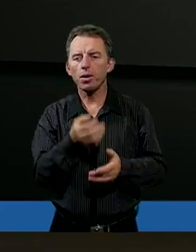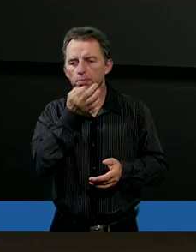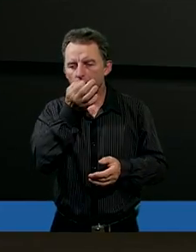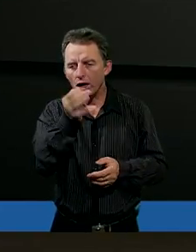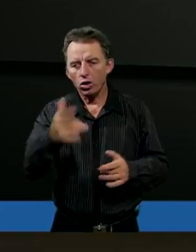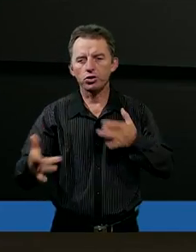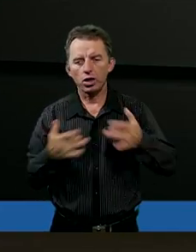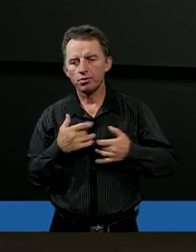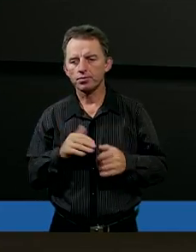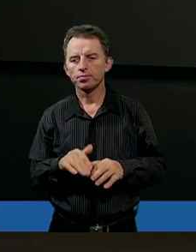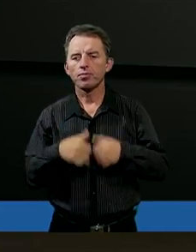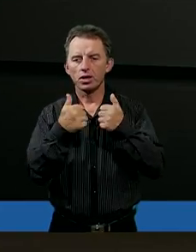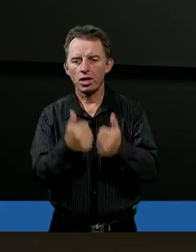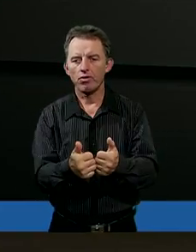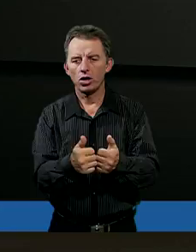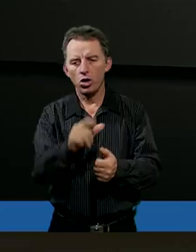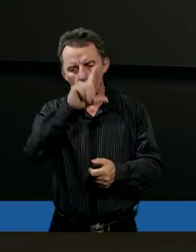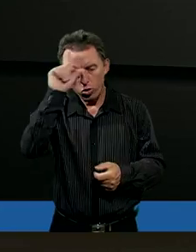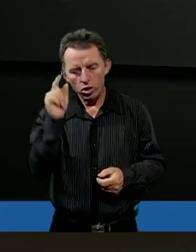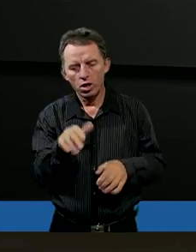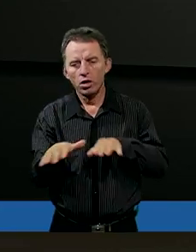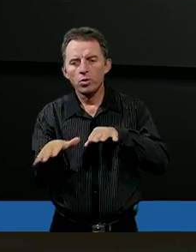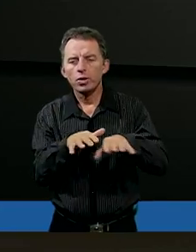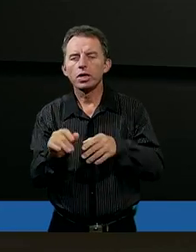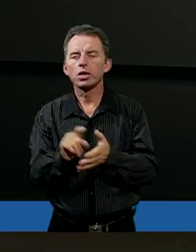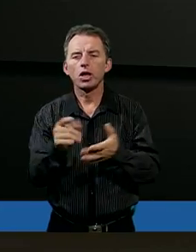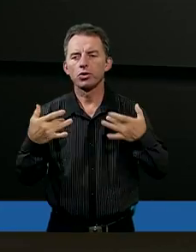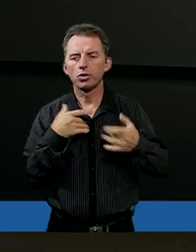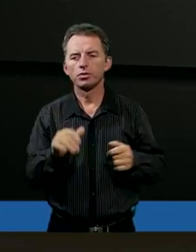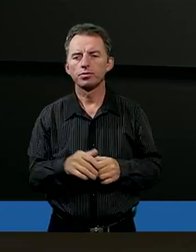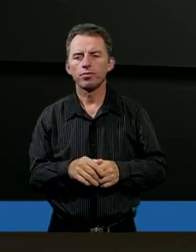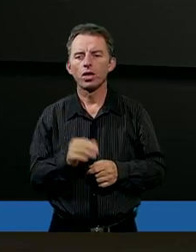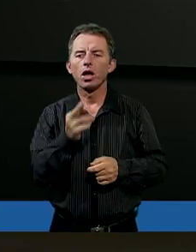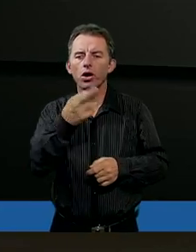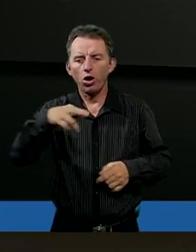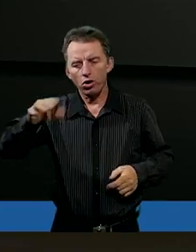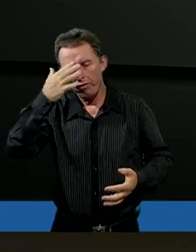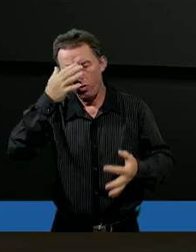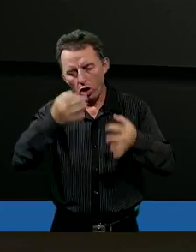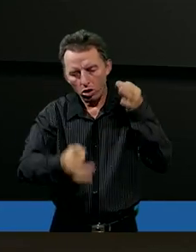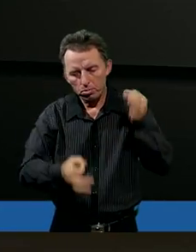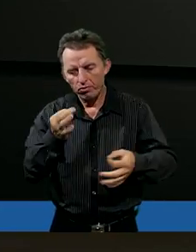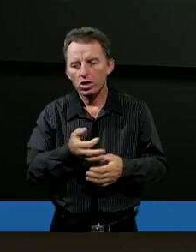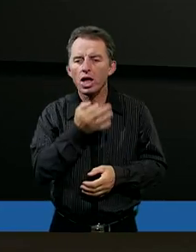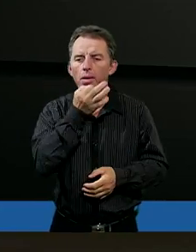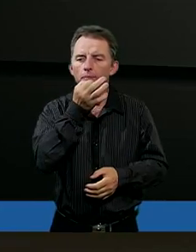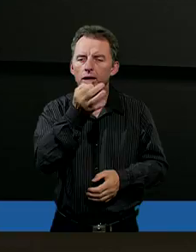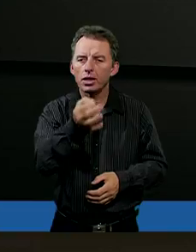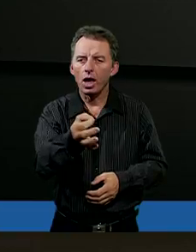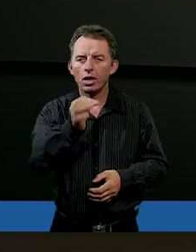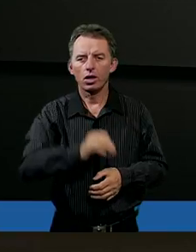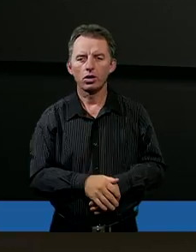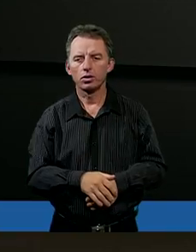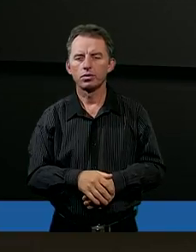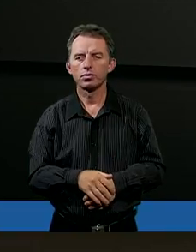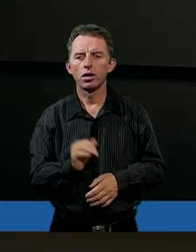pytanie o cierpienie stawia też i miejsce Boga w cierpieniu no, stawia różnego rodzaju wątpliwości i pytania.